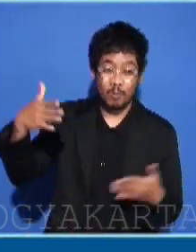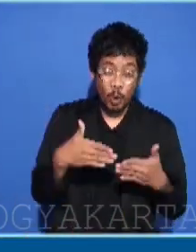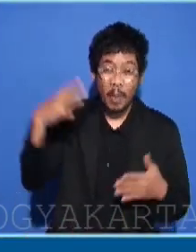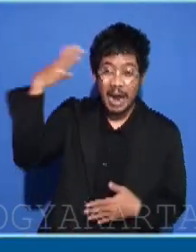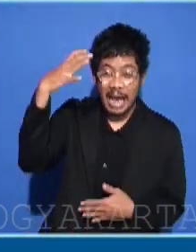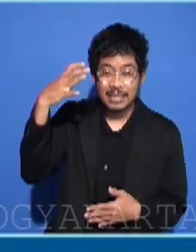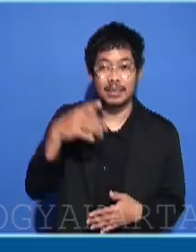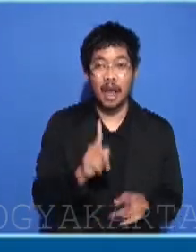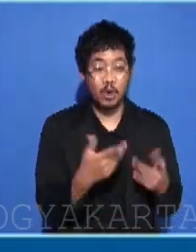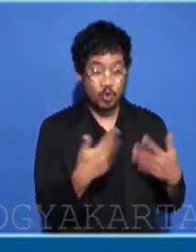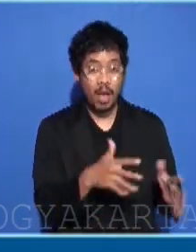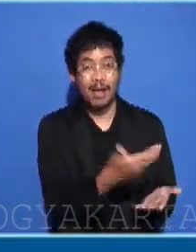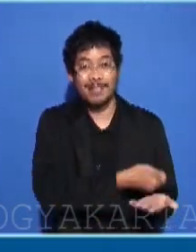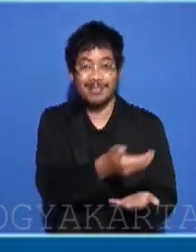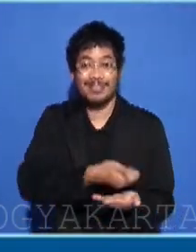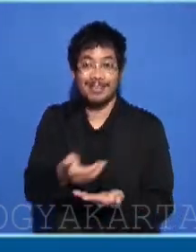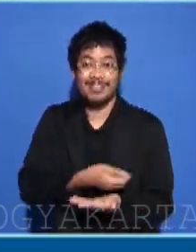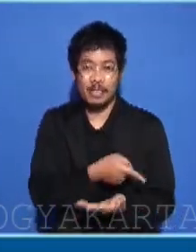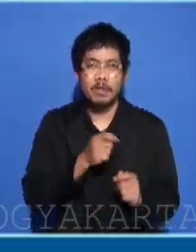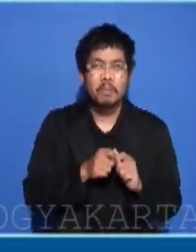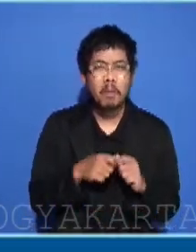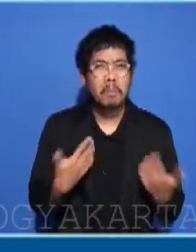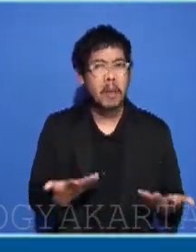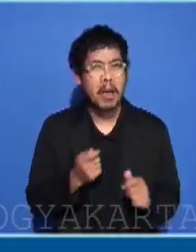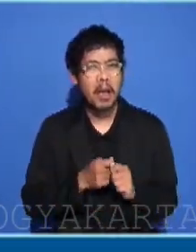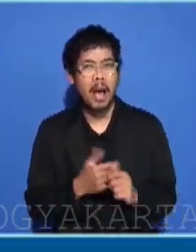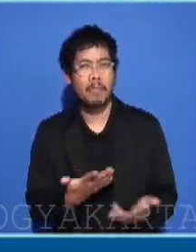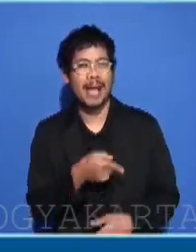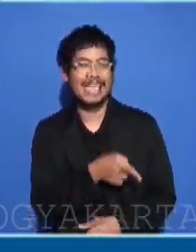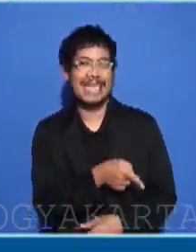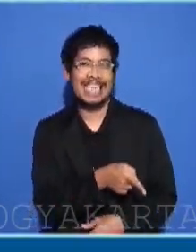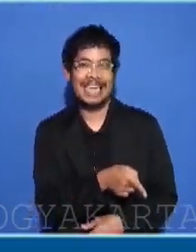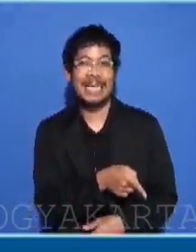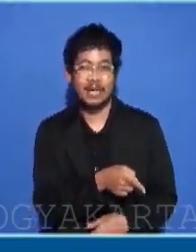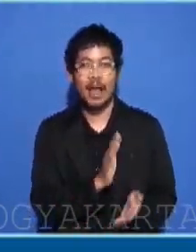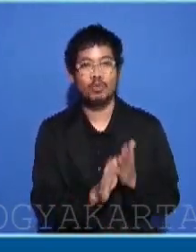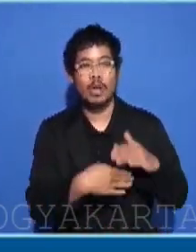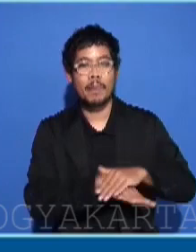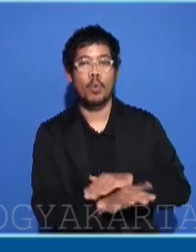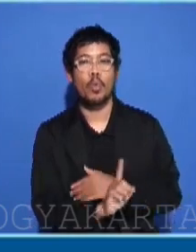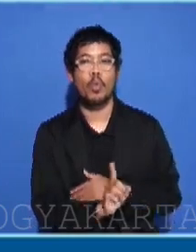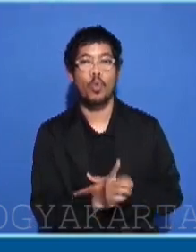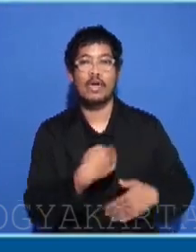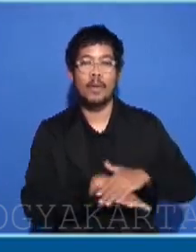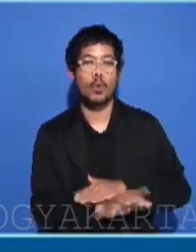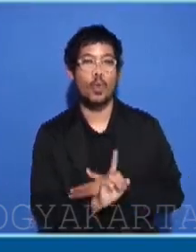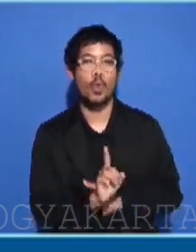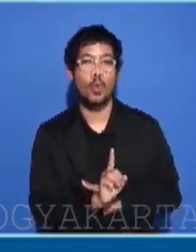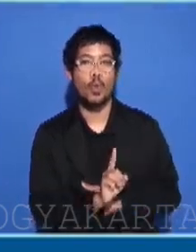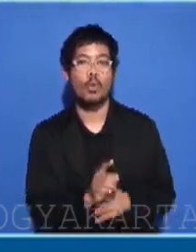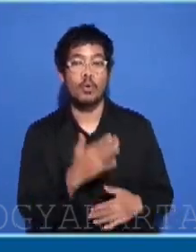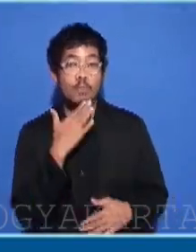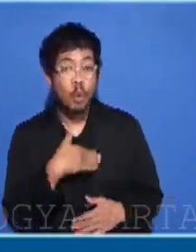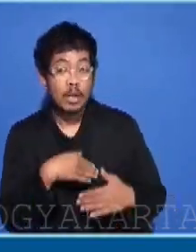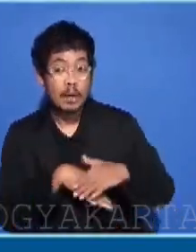saya sampunipun panene badhe dipun napaaken, Pak. Niki timbu kriyen. Nggih. Timbu mangke timbu paling boten nggih seminggu